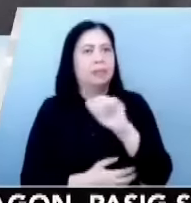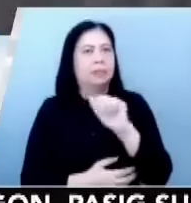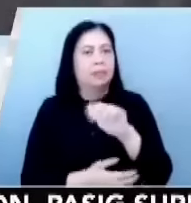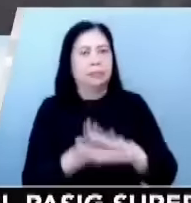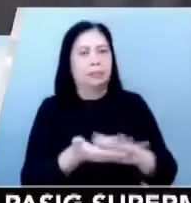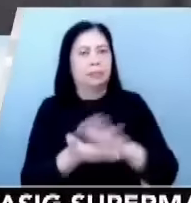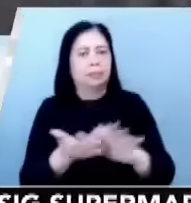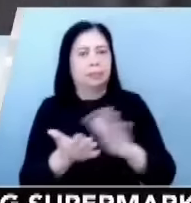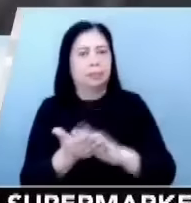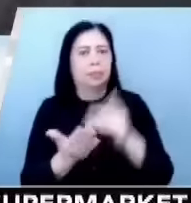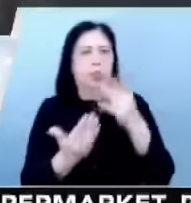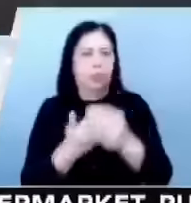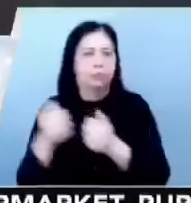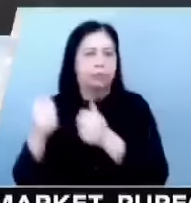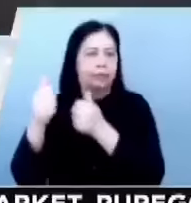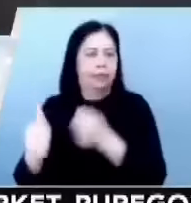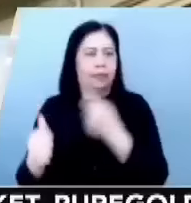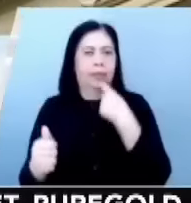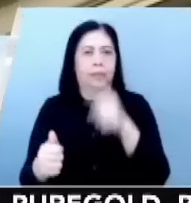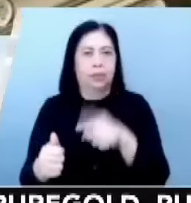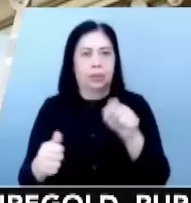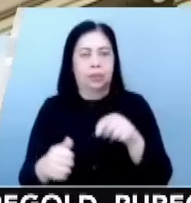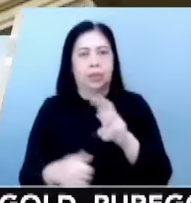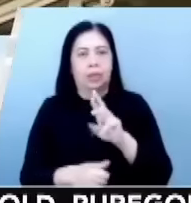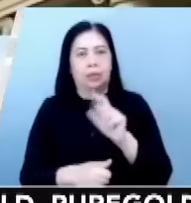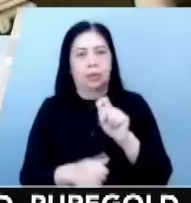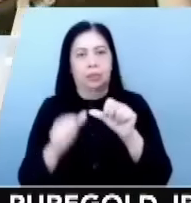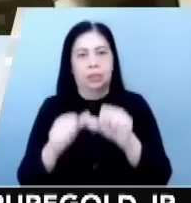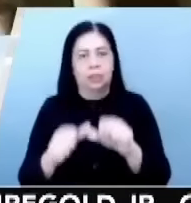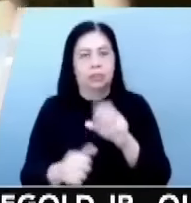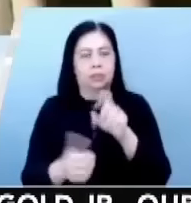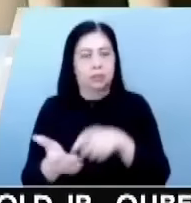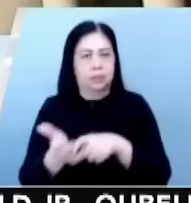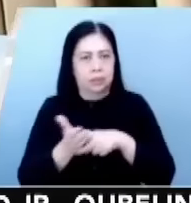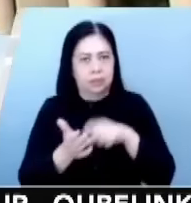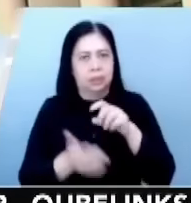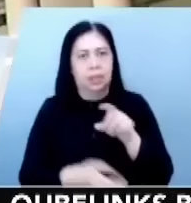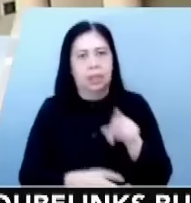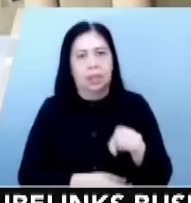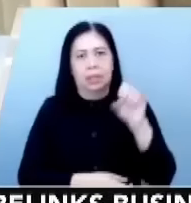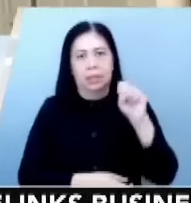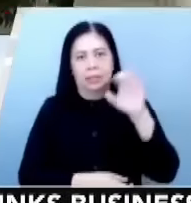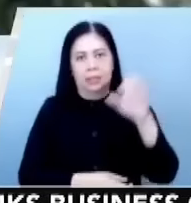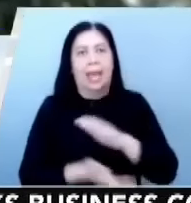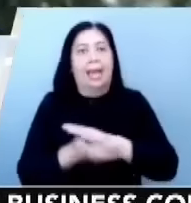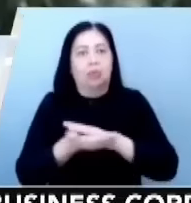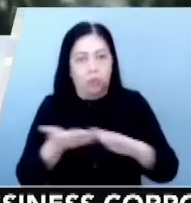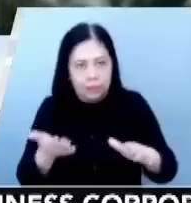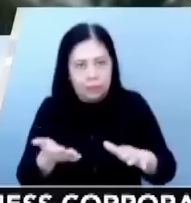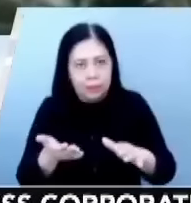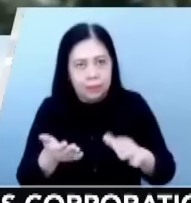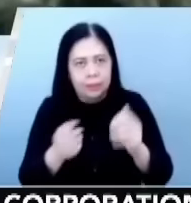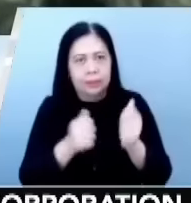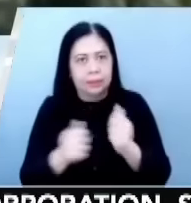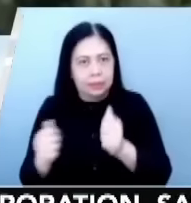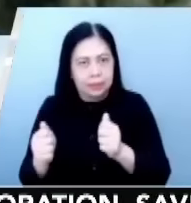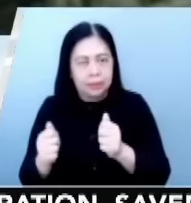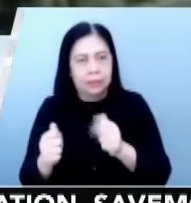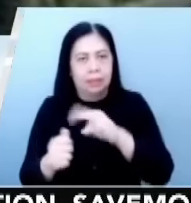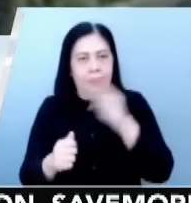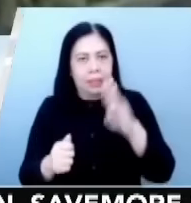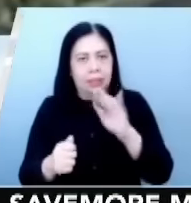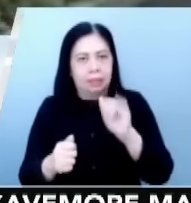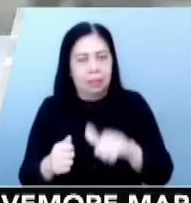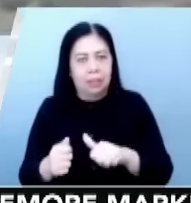bilang pagsunod sa utos ng Writ of Continuing Mandamus ng Korte Suprema na ayusin ang Manila Bay, sa halip na rehabilitasyon